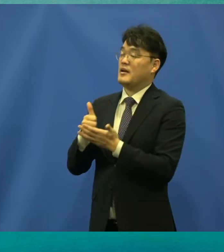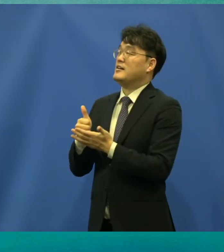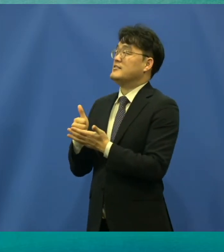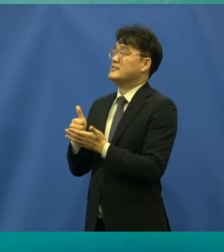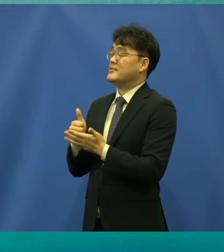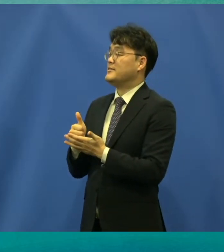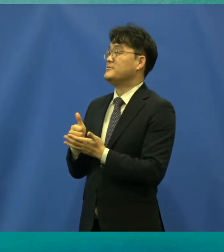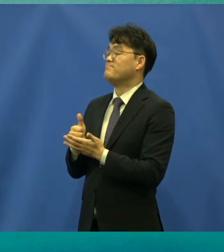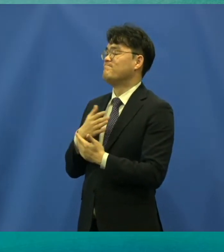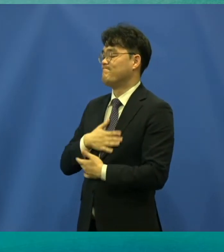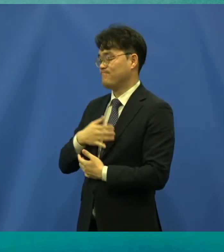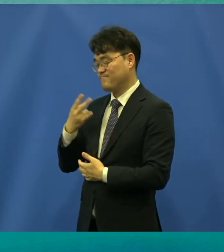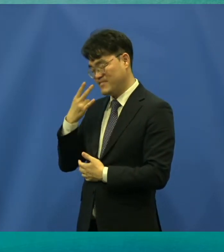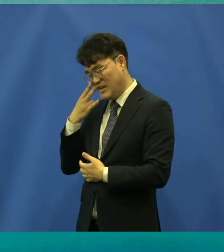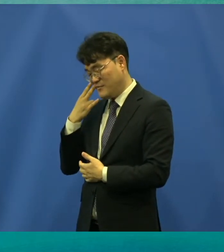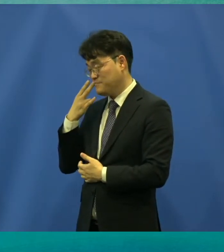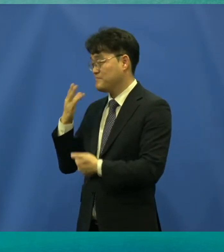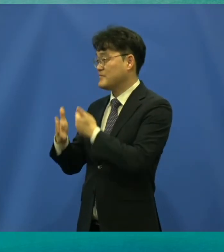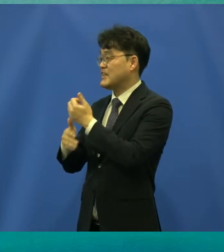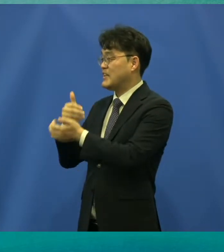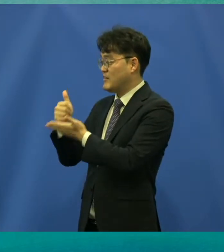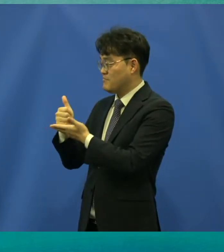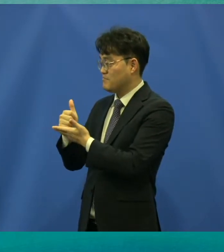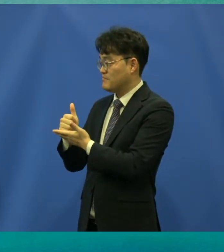거기에서 너가 받은 말씀을 전해라.